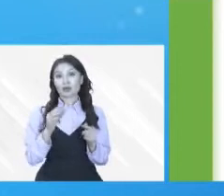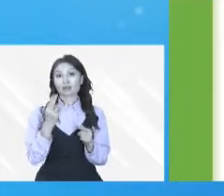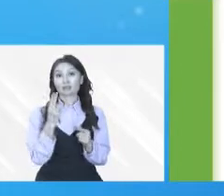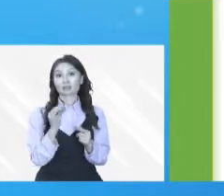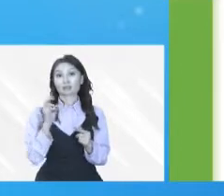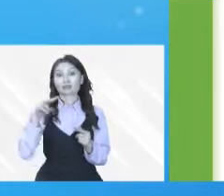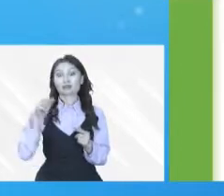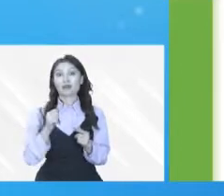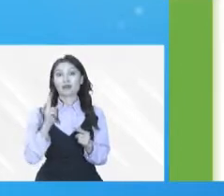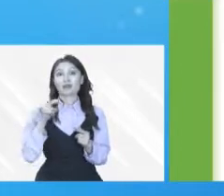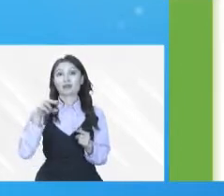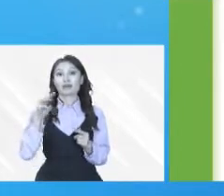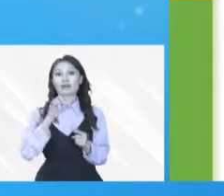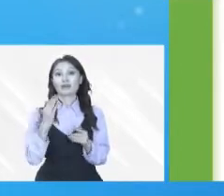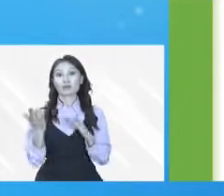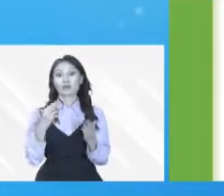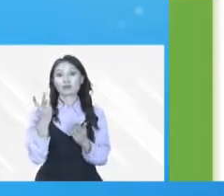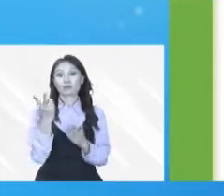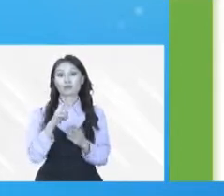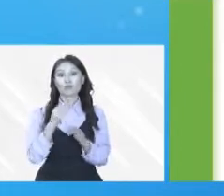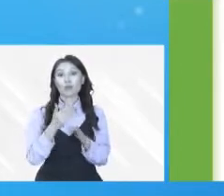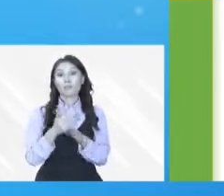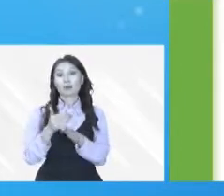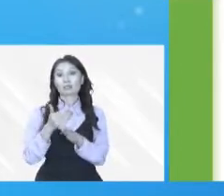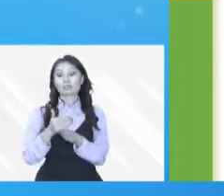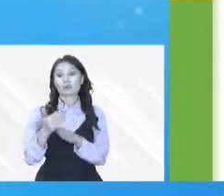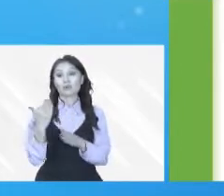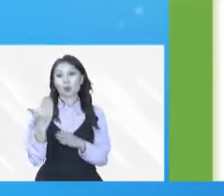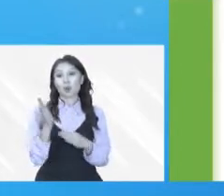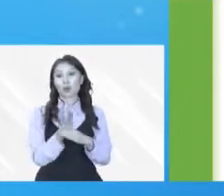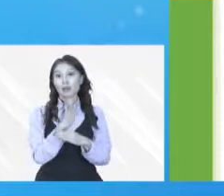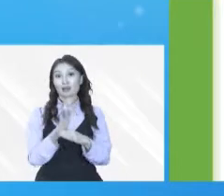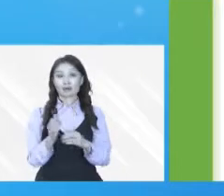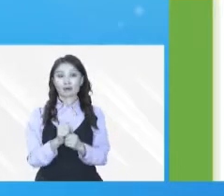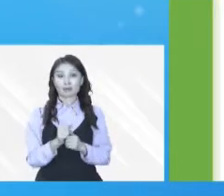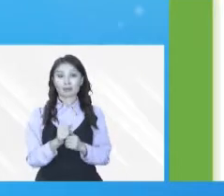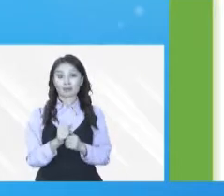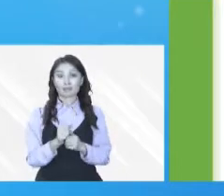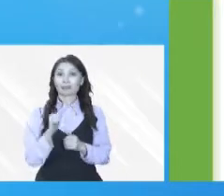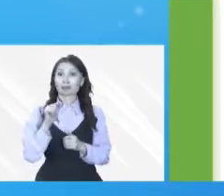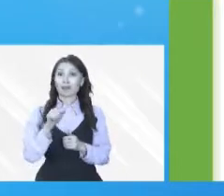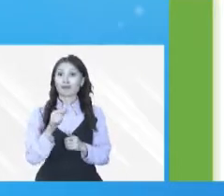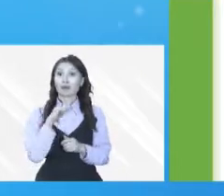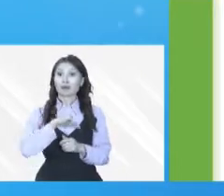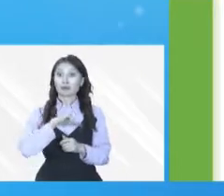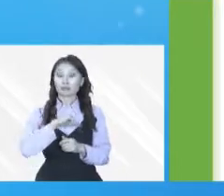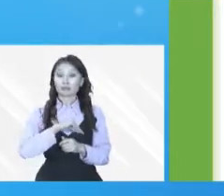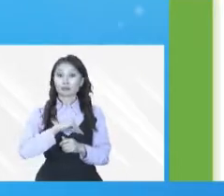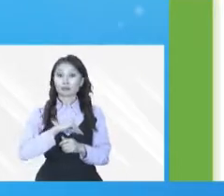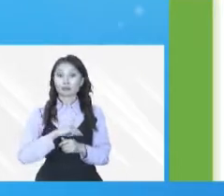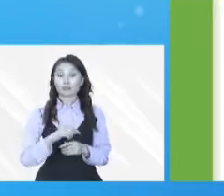клетки между двумя последовательными ее делениями. Она